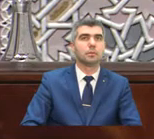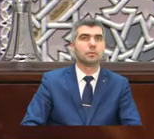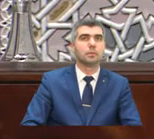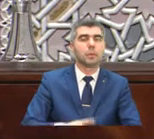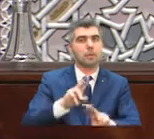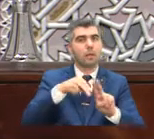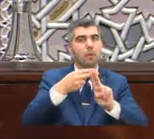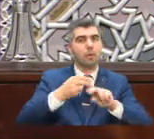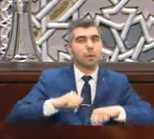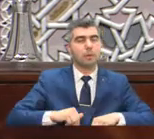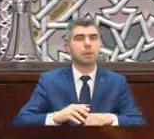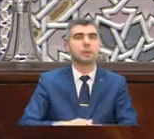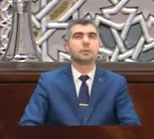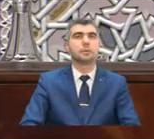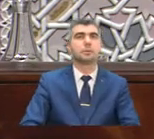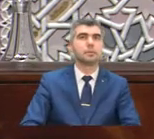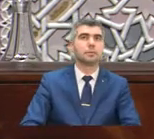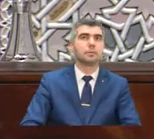ديالكم سيد الوزير، تفضلوا.